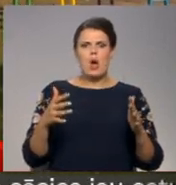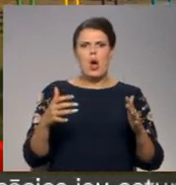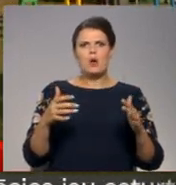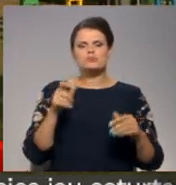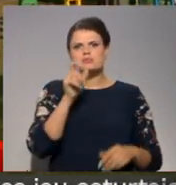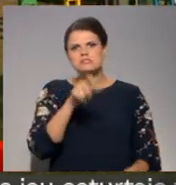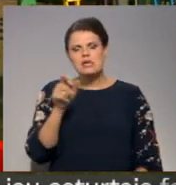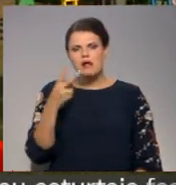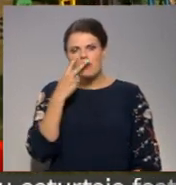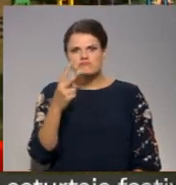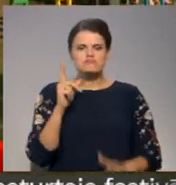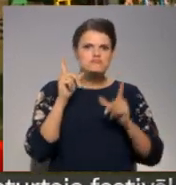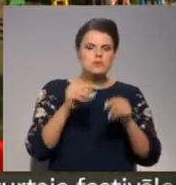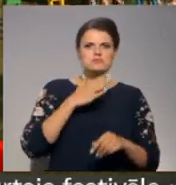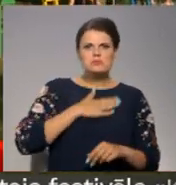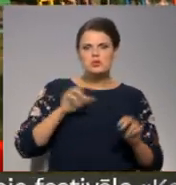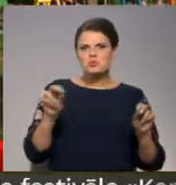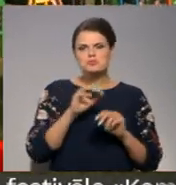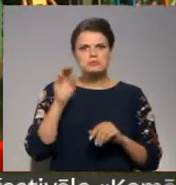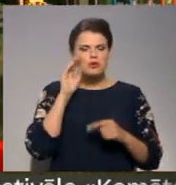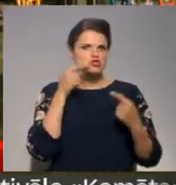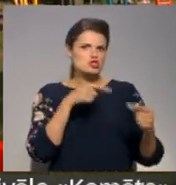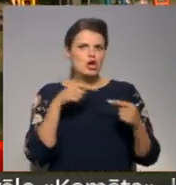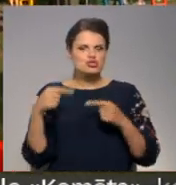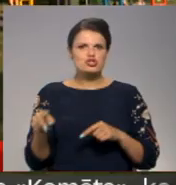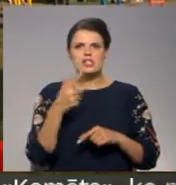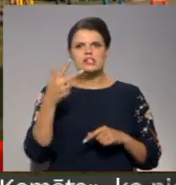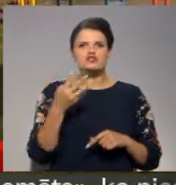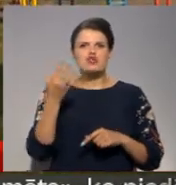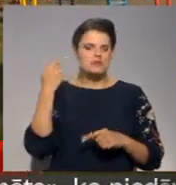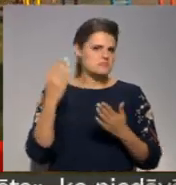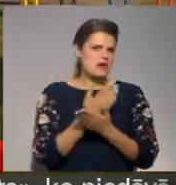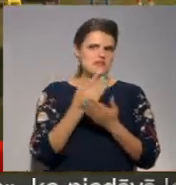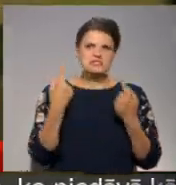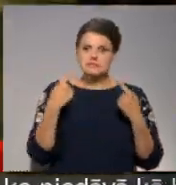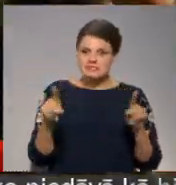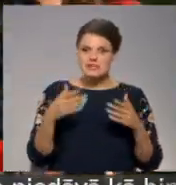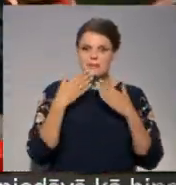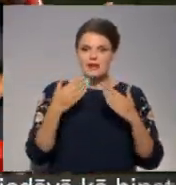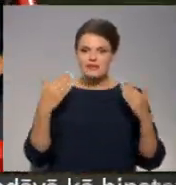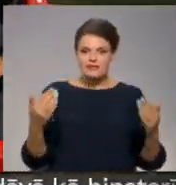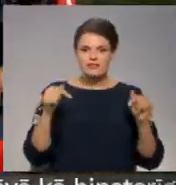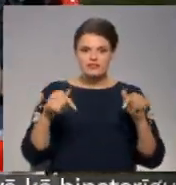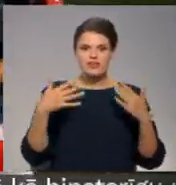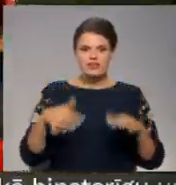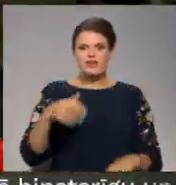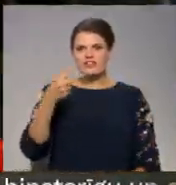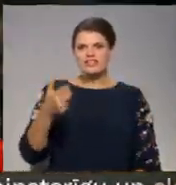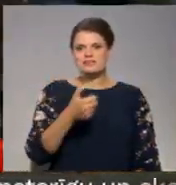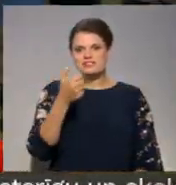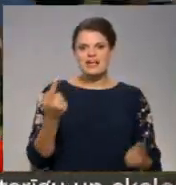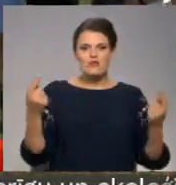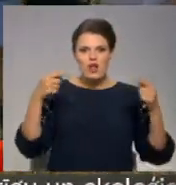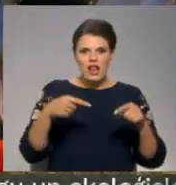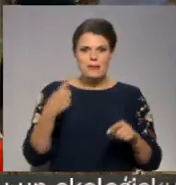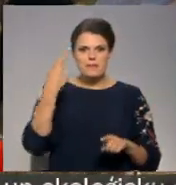ko cilvēki brauc klausīties atšķirās no tā, kas bija kaut vai 3-4 gadus atpakaļ. Paldies, un tad šo 13 gadu laikā pirmo